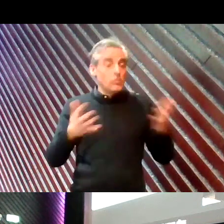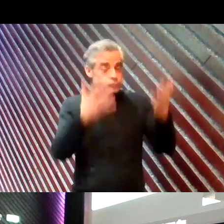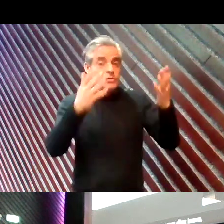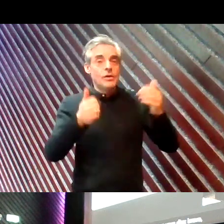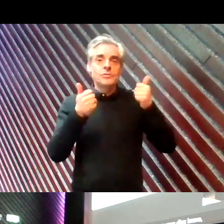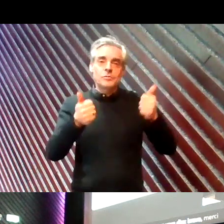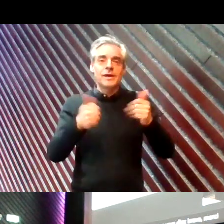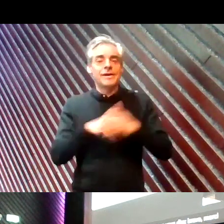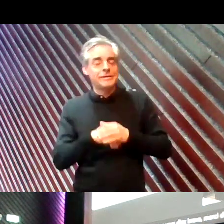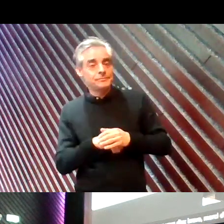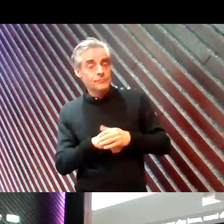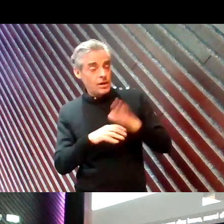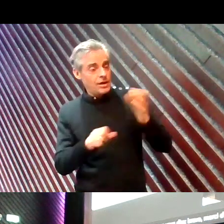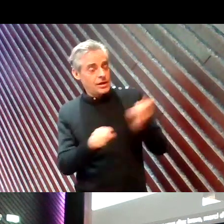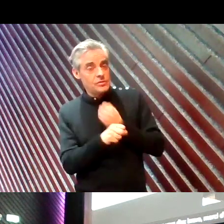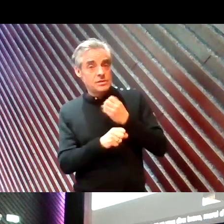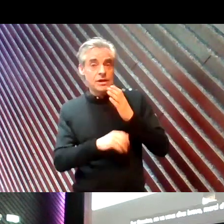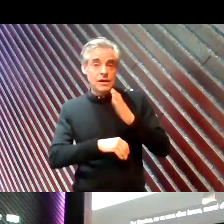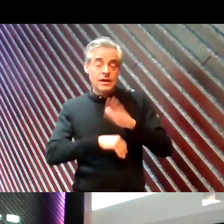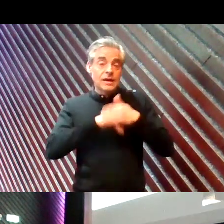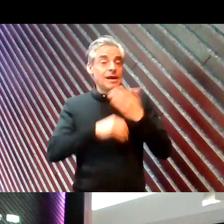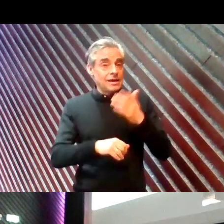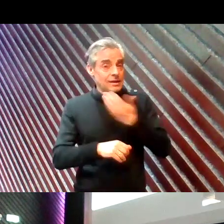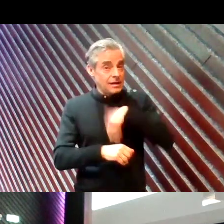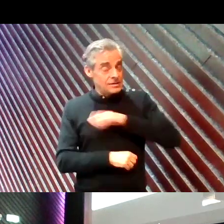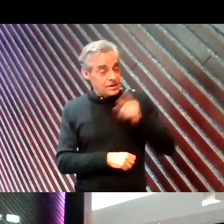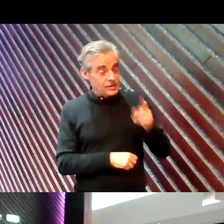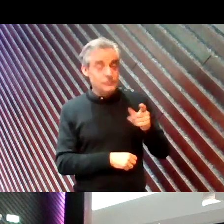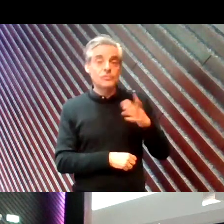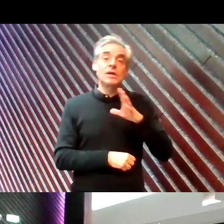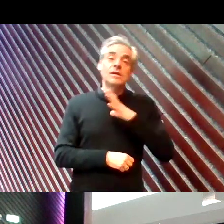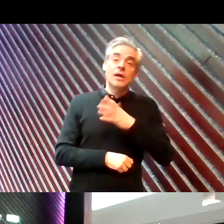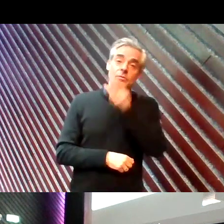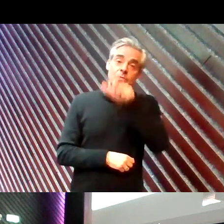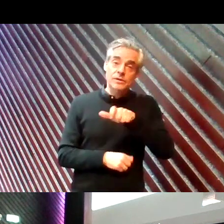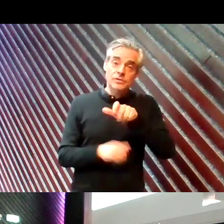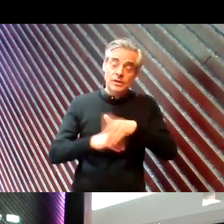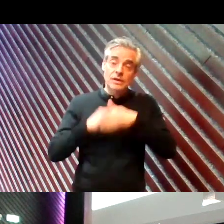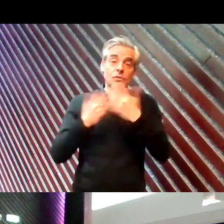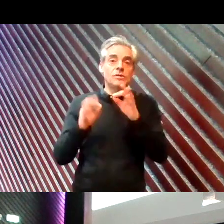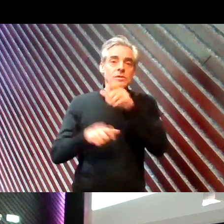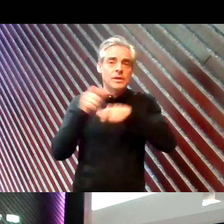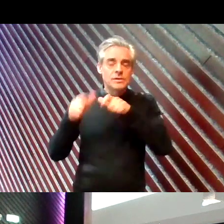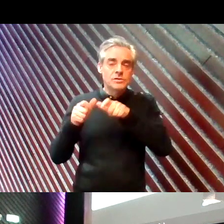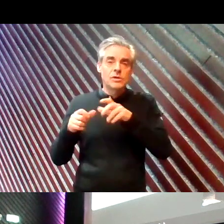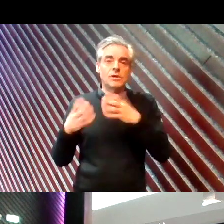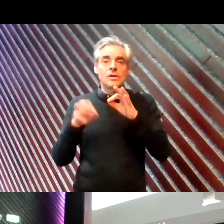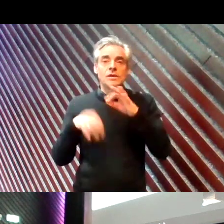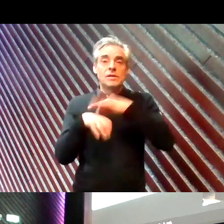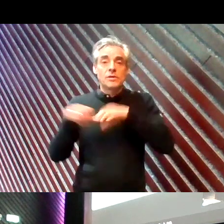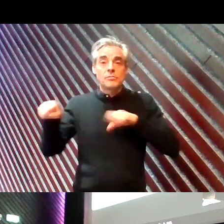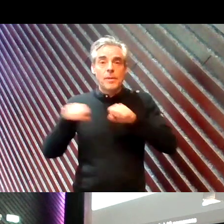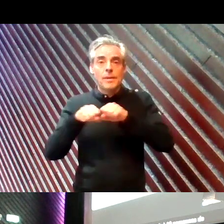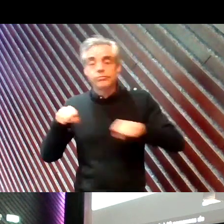voilà, vous avez réussi grâce à vos signalements, vous avez permis à dix personnes de gagner dix